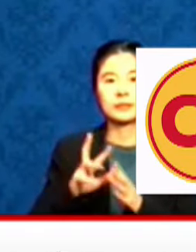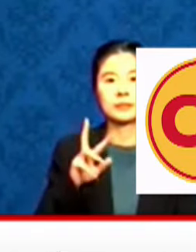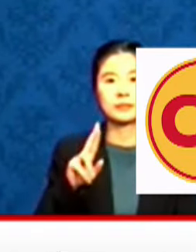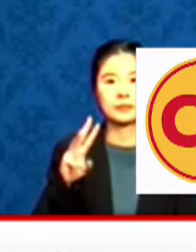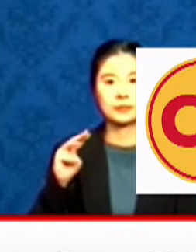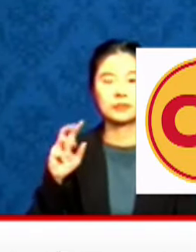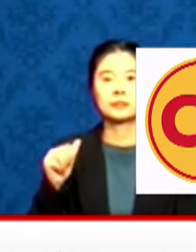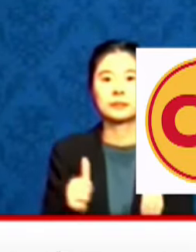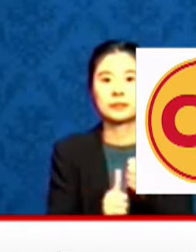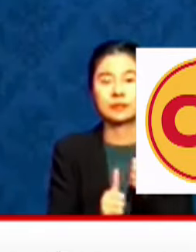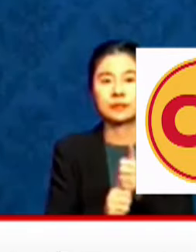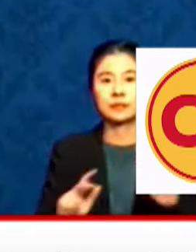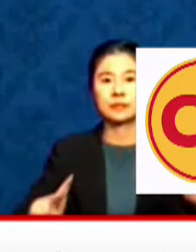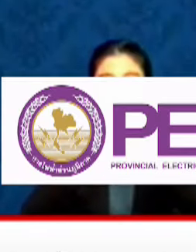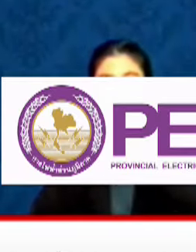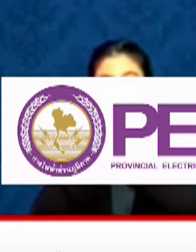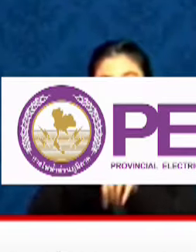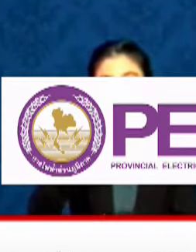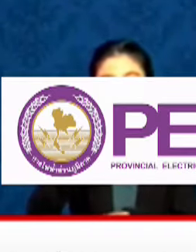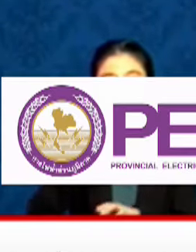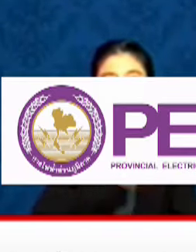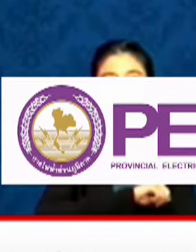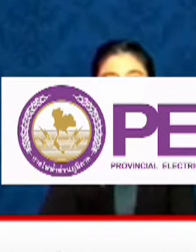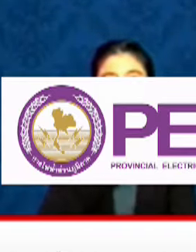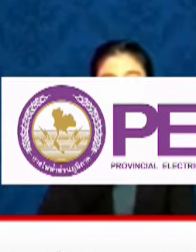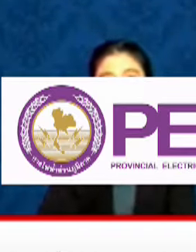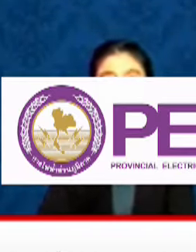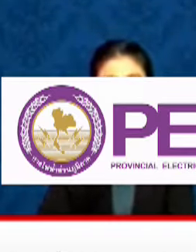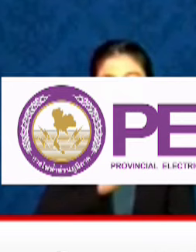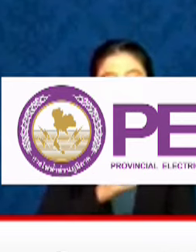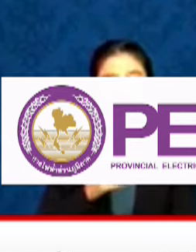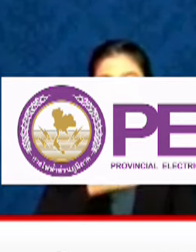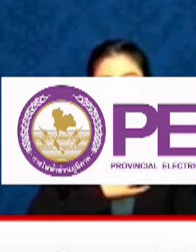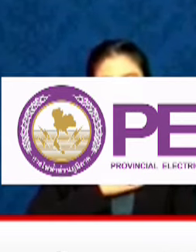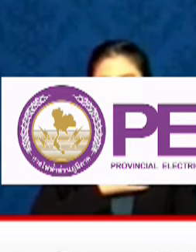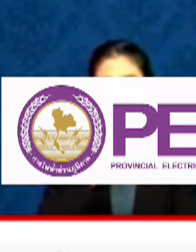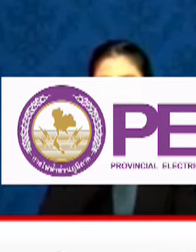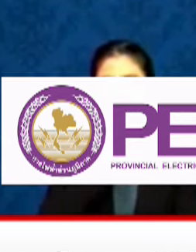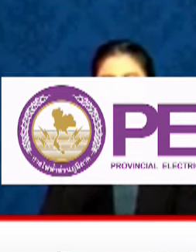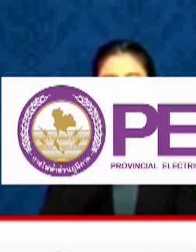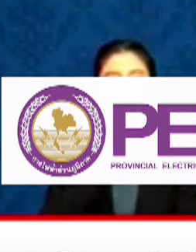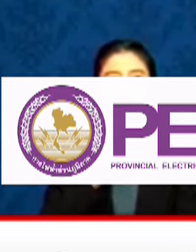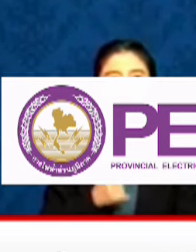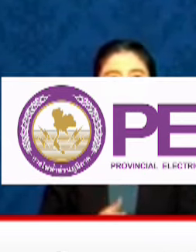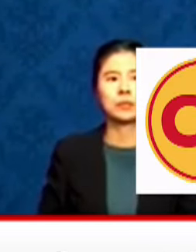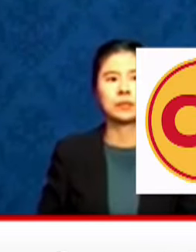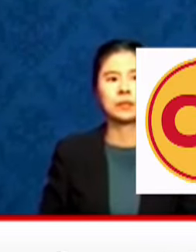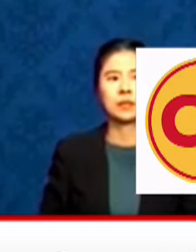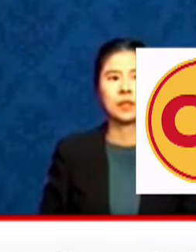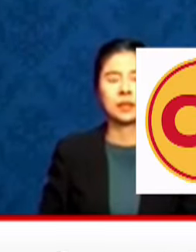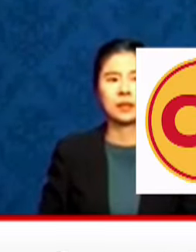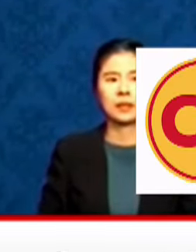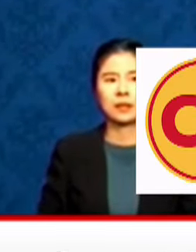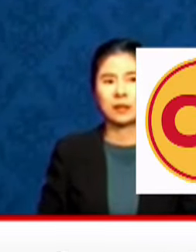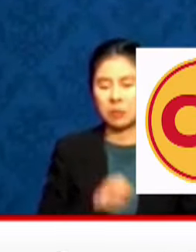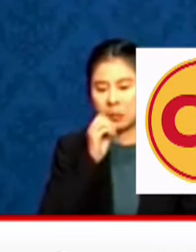ทรวงมหาดไทยเรียนอย่างนี้นะครับว่าวันที่18ผมก็ไม่อยู่นะครับเดี๋ยวต้องบอกก่อนนะเดี๋ยวท่านไปดูว่า18